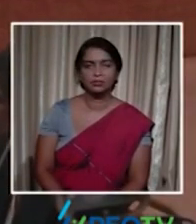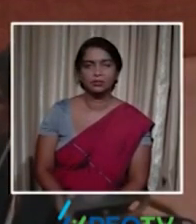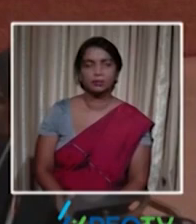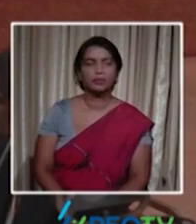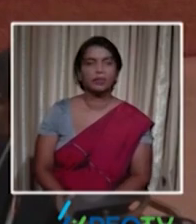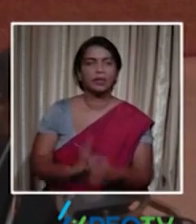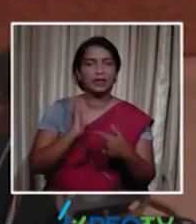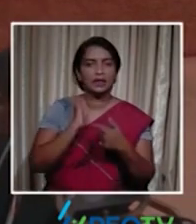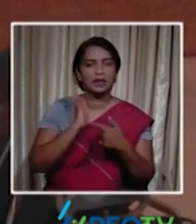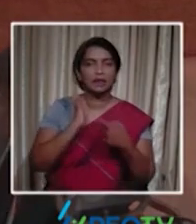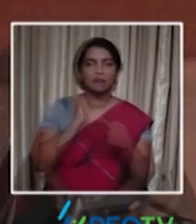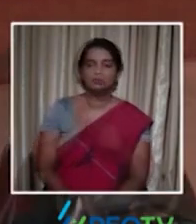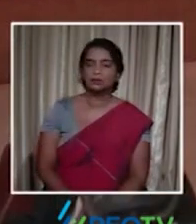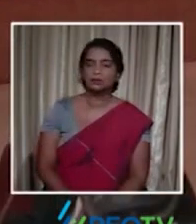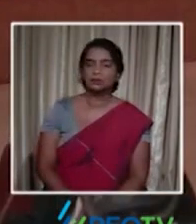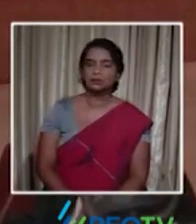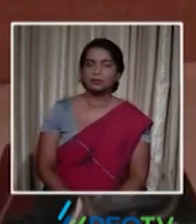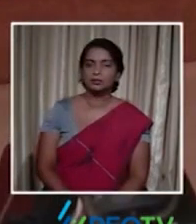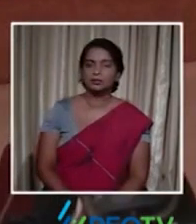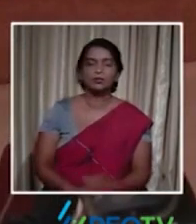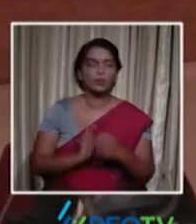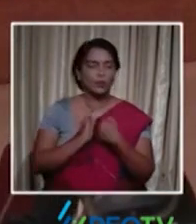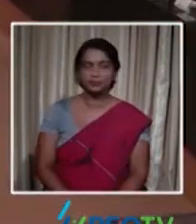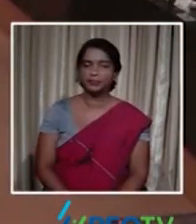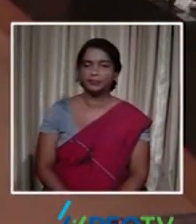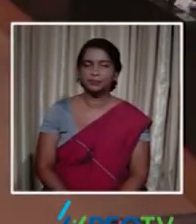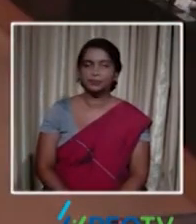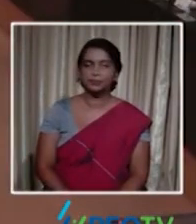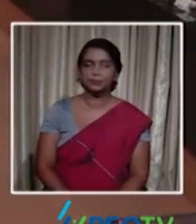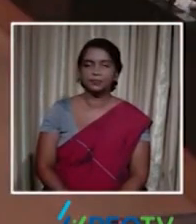Honorable Tissakutti Arachchi. Honorable Anuradha Dishanayak.